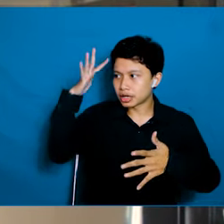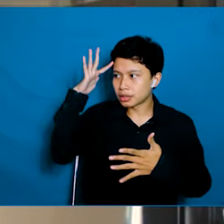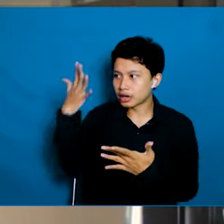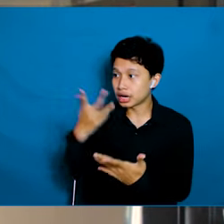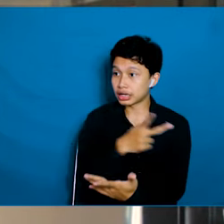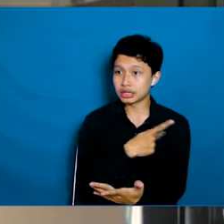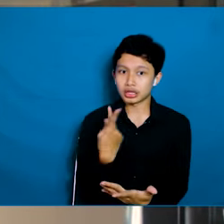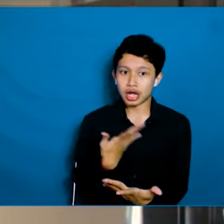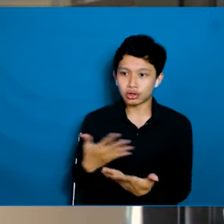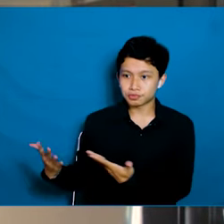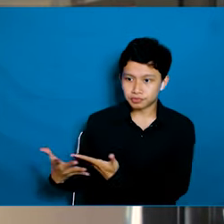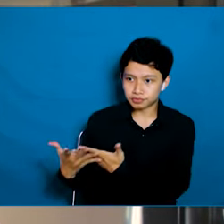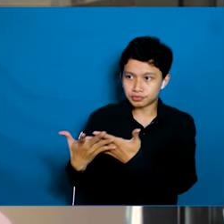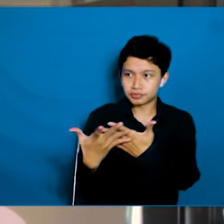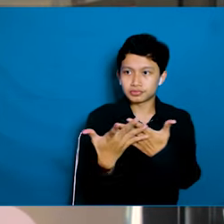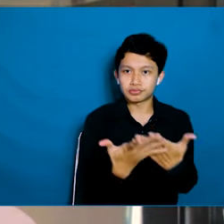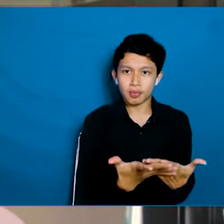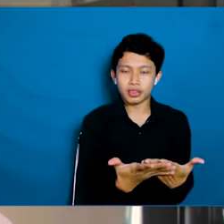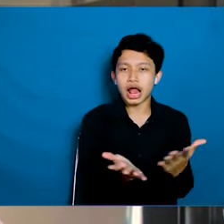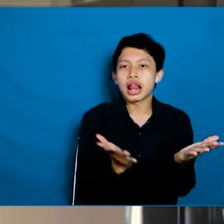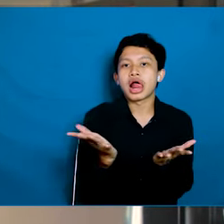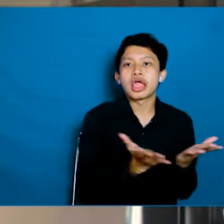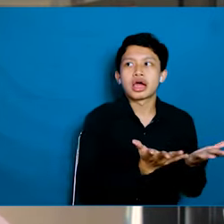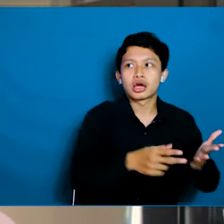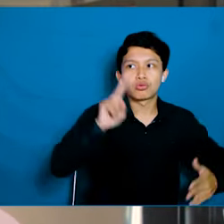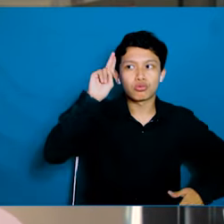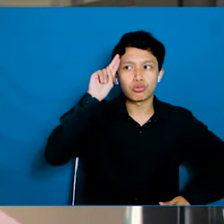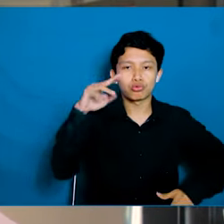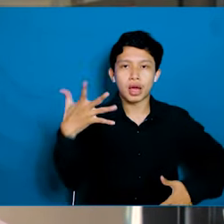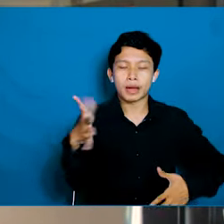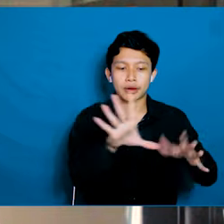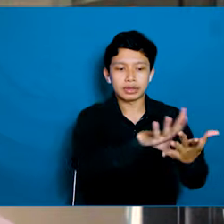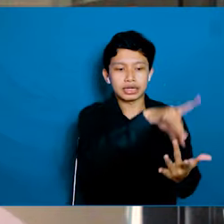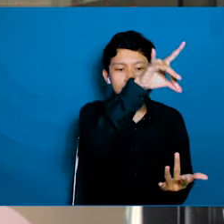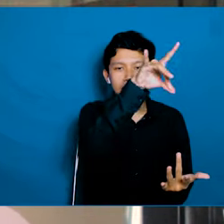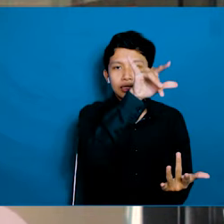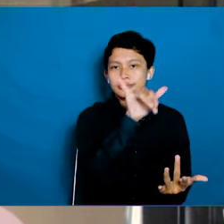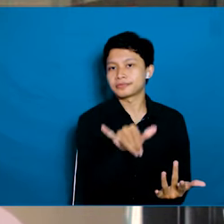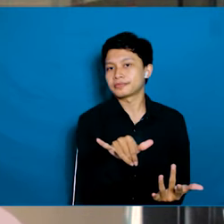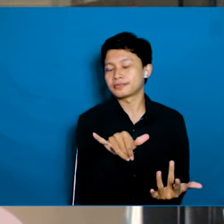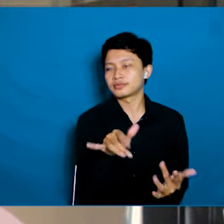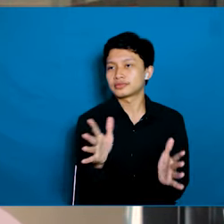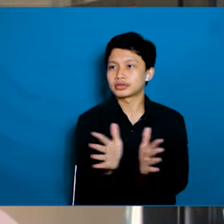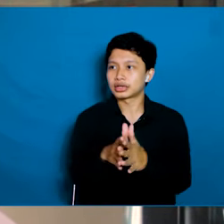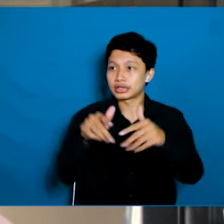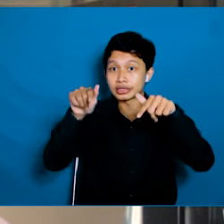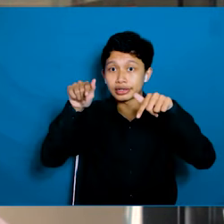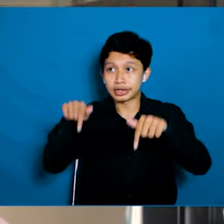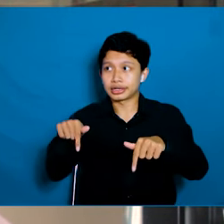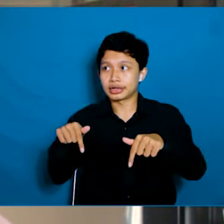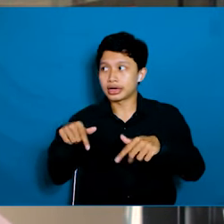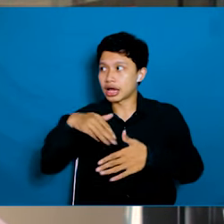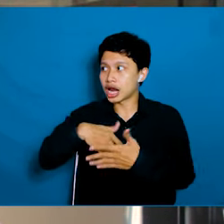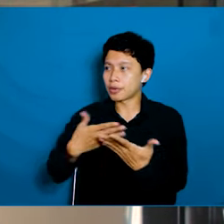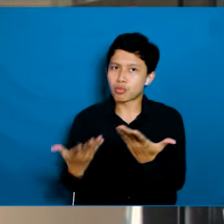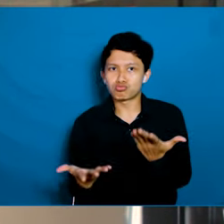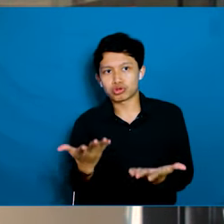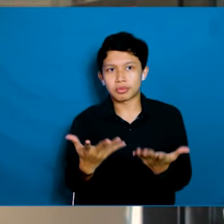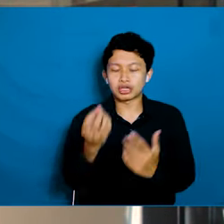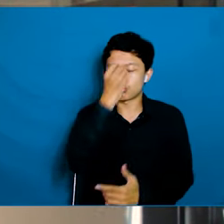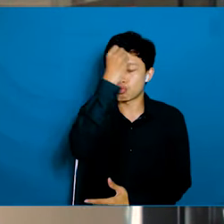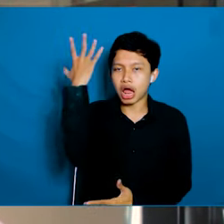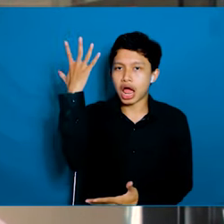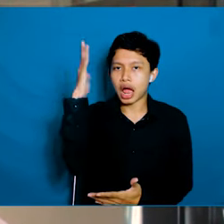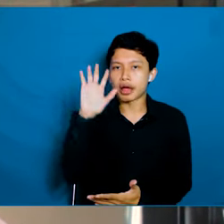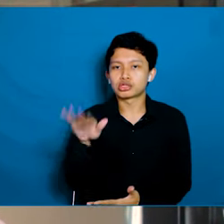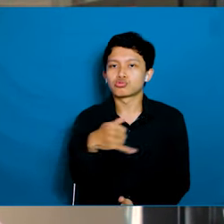ini membelikan servis untuk pemilih gitu ya. Nah, ini yang kelepasan